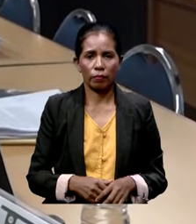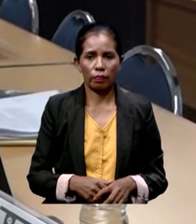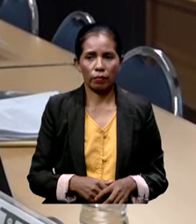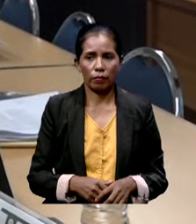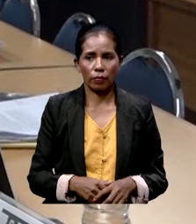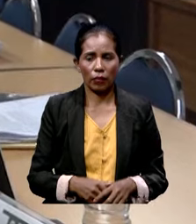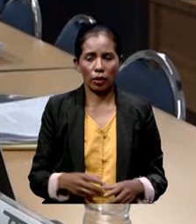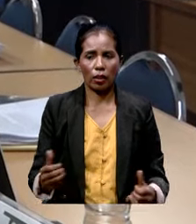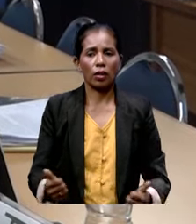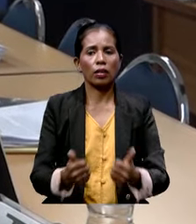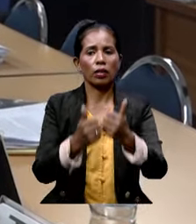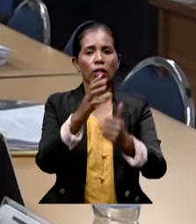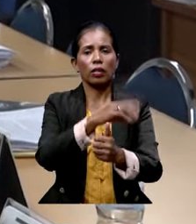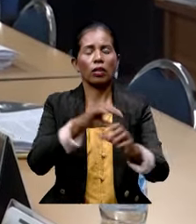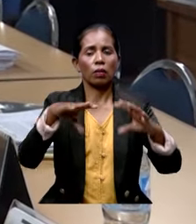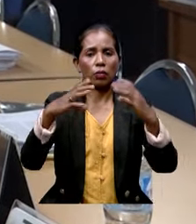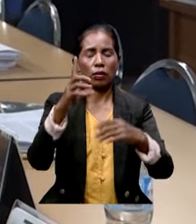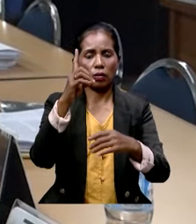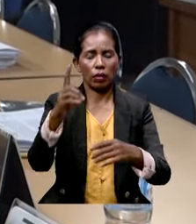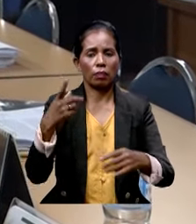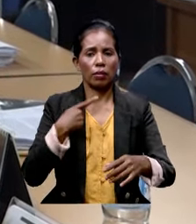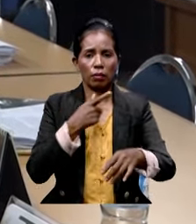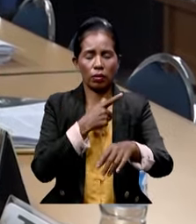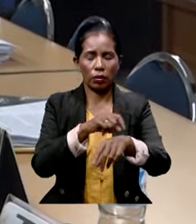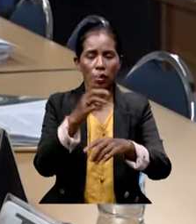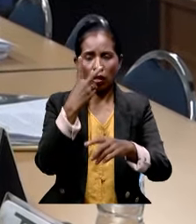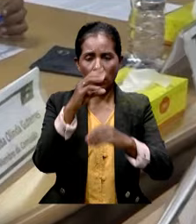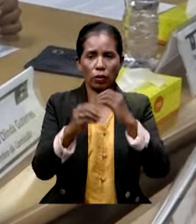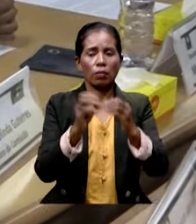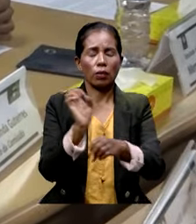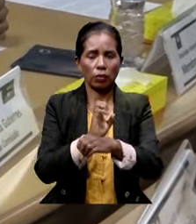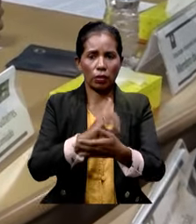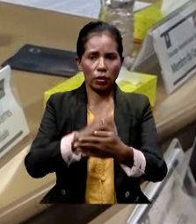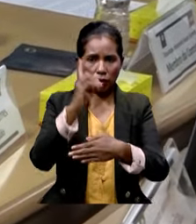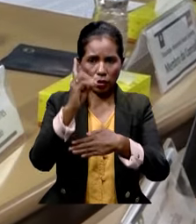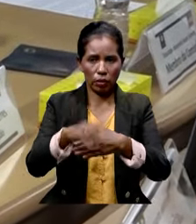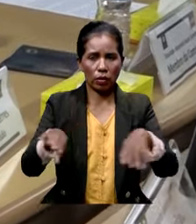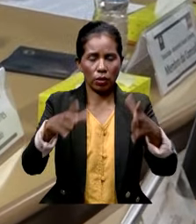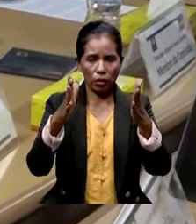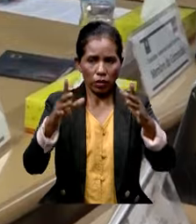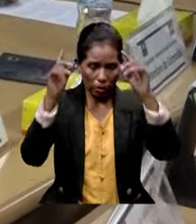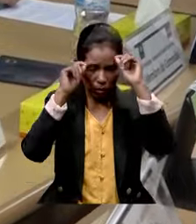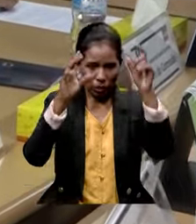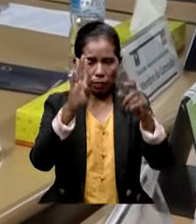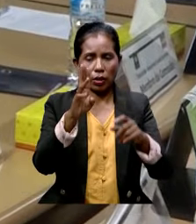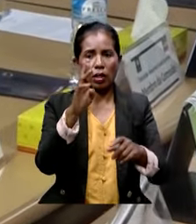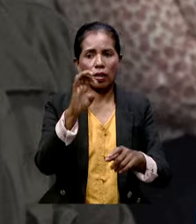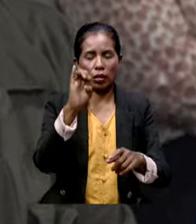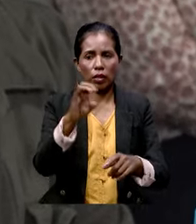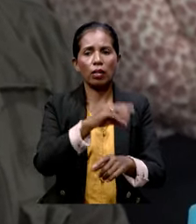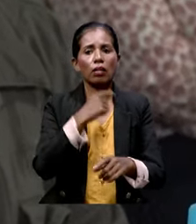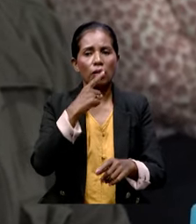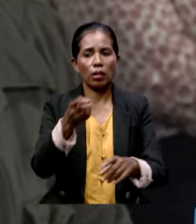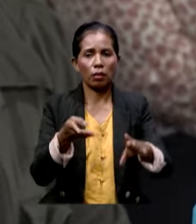Ia audiencia o comisión de Parlamento Nacional lebe trata asunto economía no desenvolvimento, correa lo trabalhador Timoruan ia beri hateden, durante ne